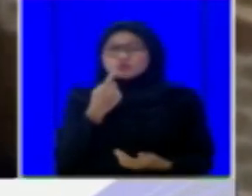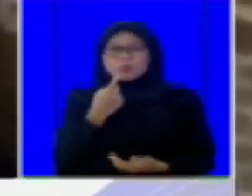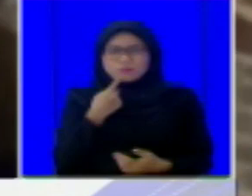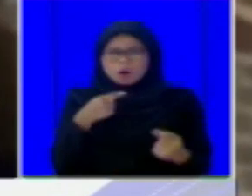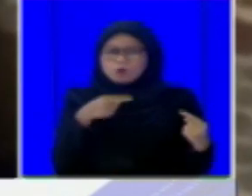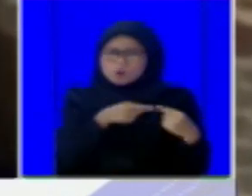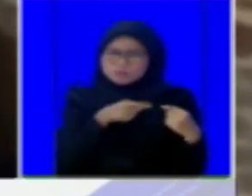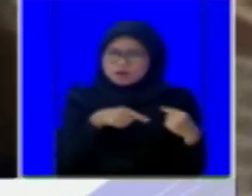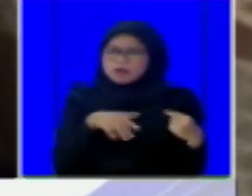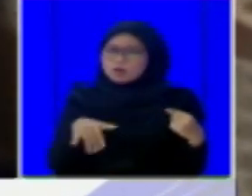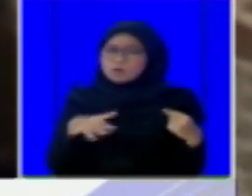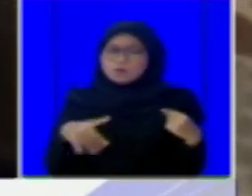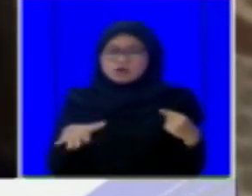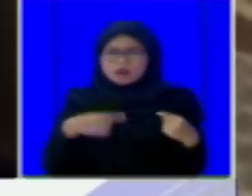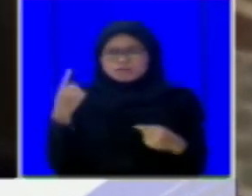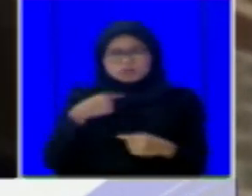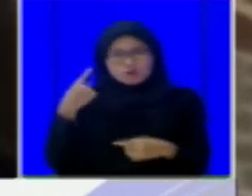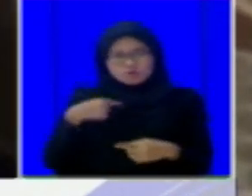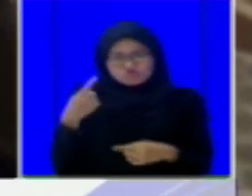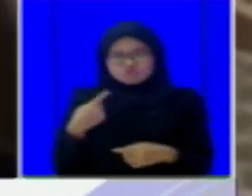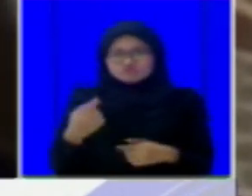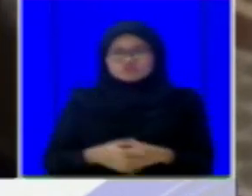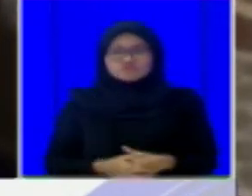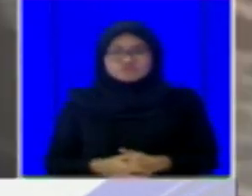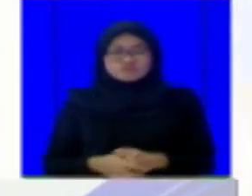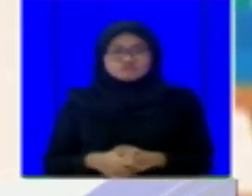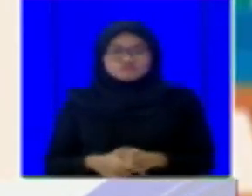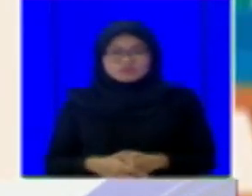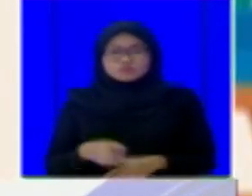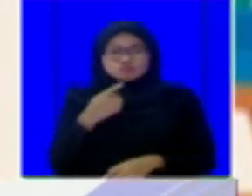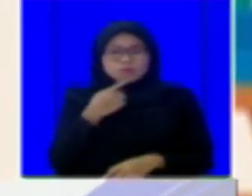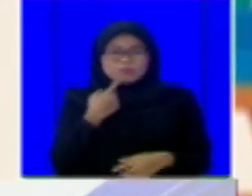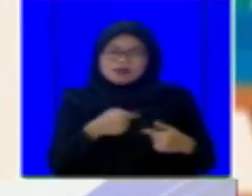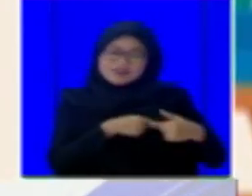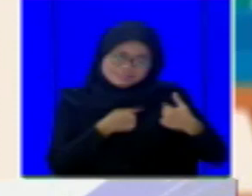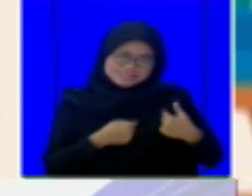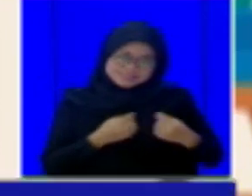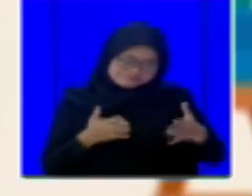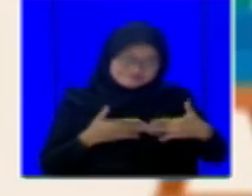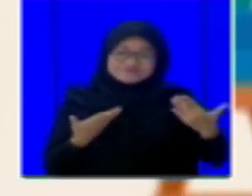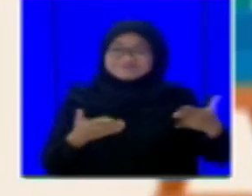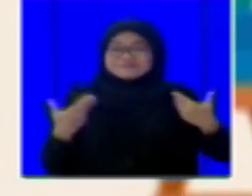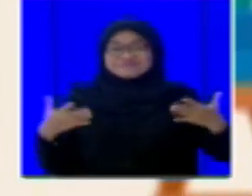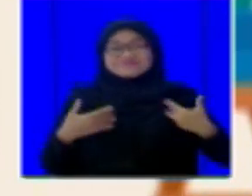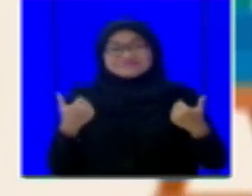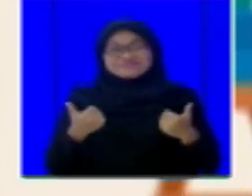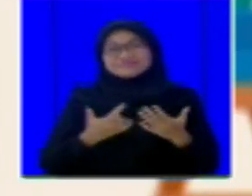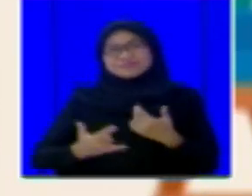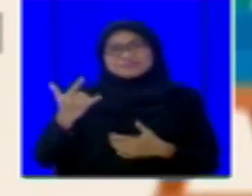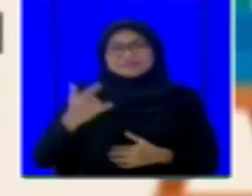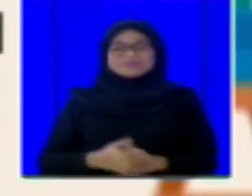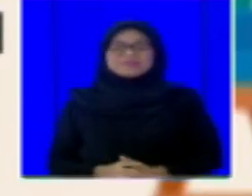Yang pasti, hanya Anda yang bisa menjaga suasana hati. Tim Liputan iNews melaporkan.